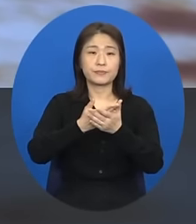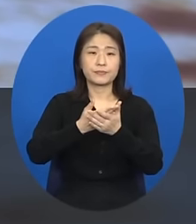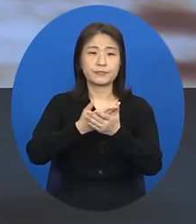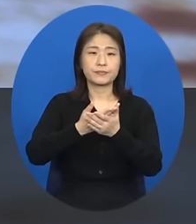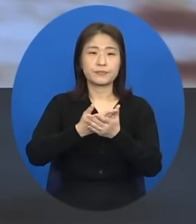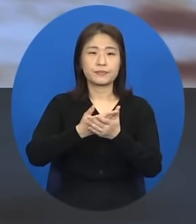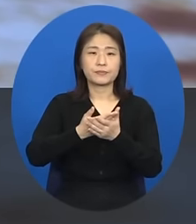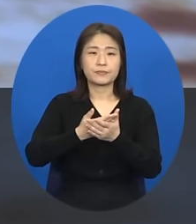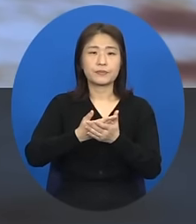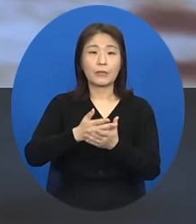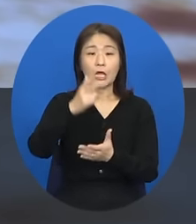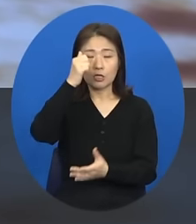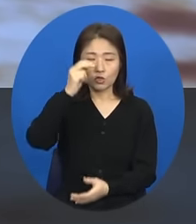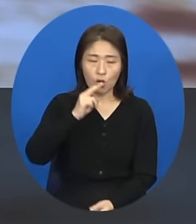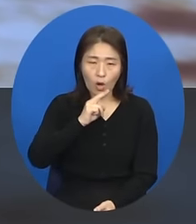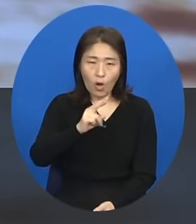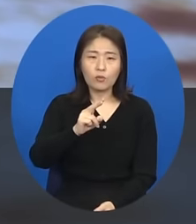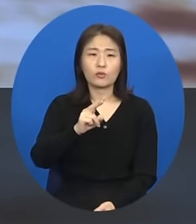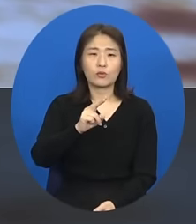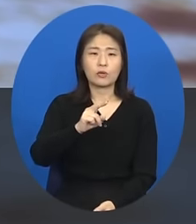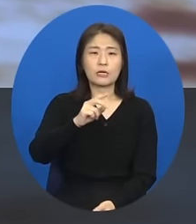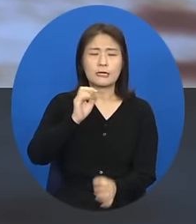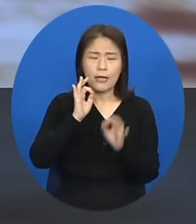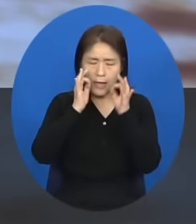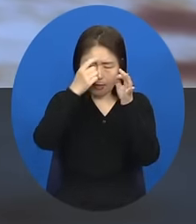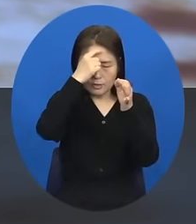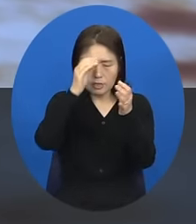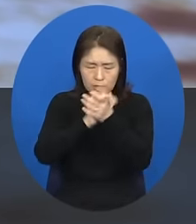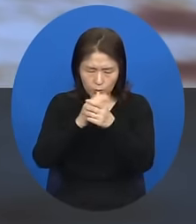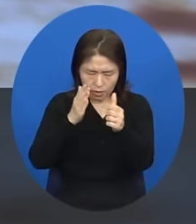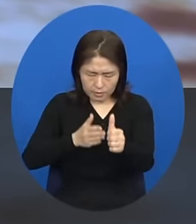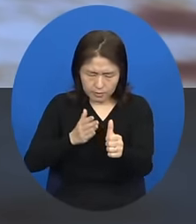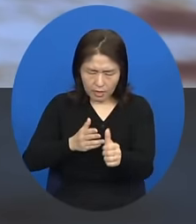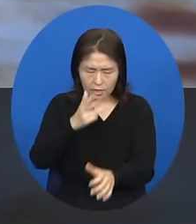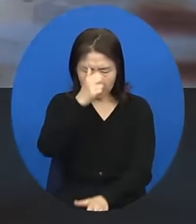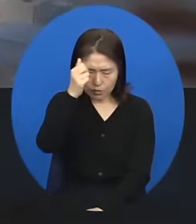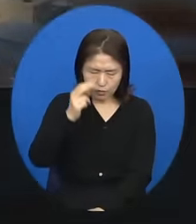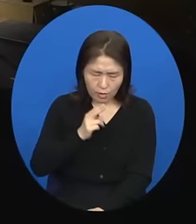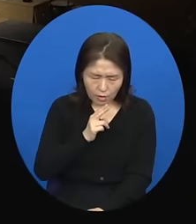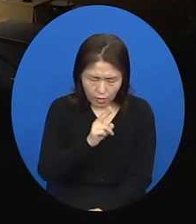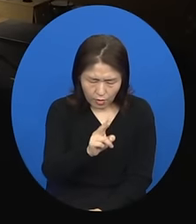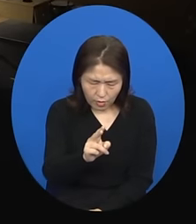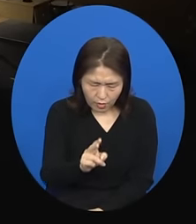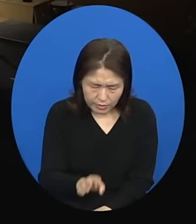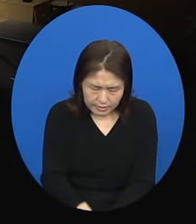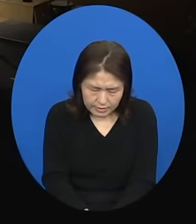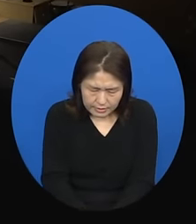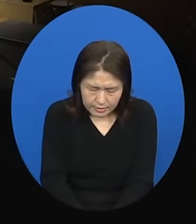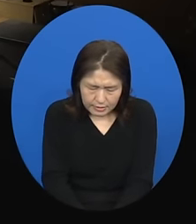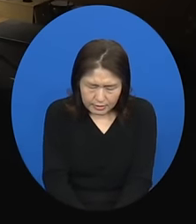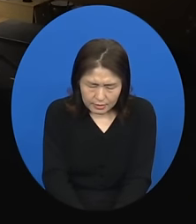라고 이 시간에 주여 한 번 부르며 우리 간절히 기도하겠습니다. 주여,